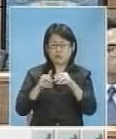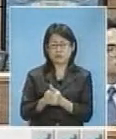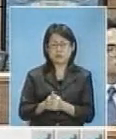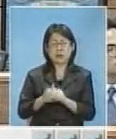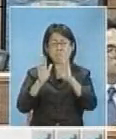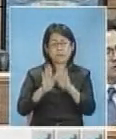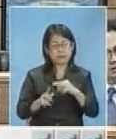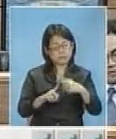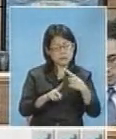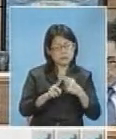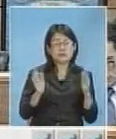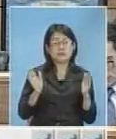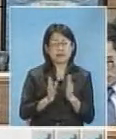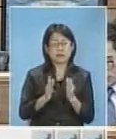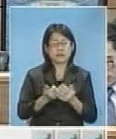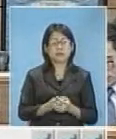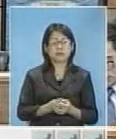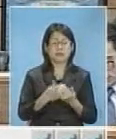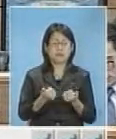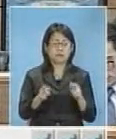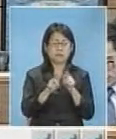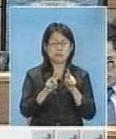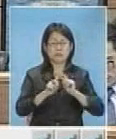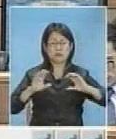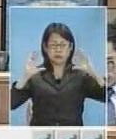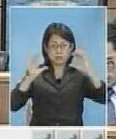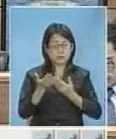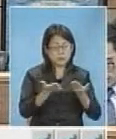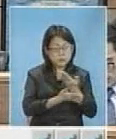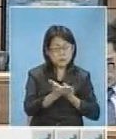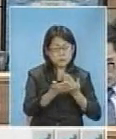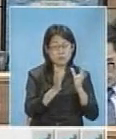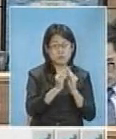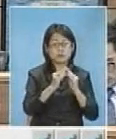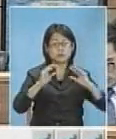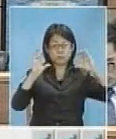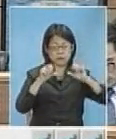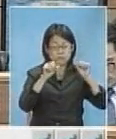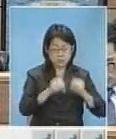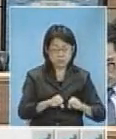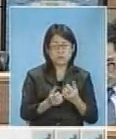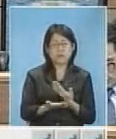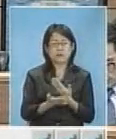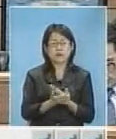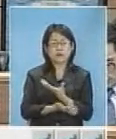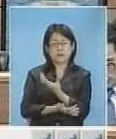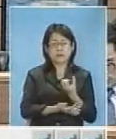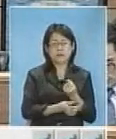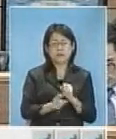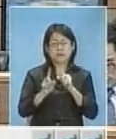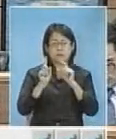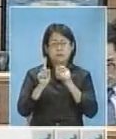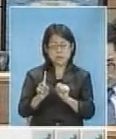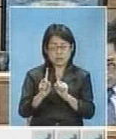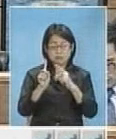สั้นรัฐบาลก็ยังเพียงสามารถที่จะมีมติครม.จัดสรรเม็ดเงินได้เพียง 22,000 ล้านบาทเท่านั้